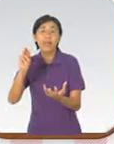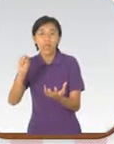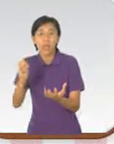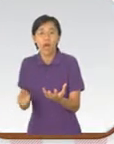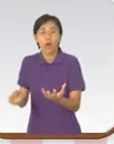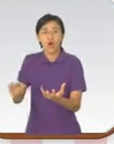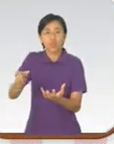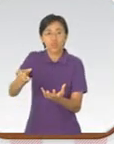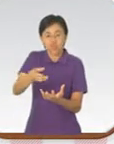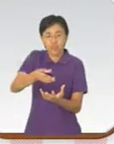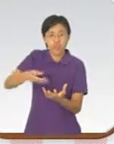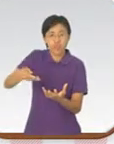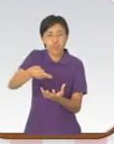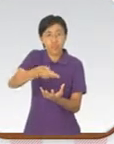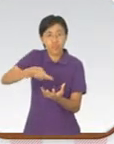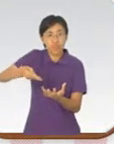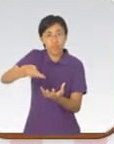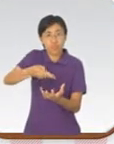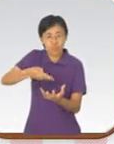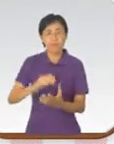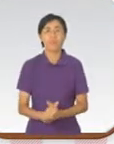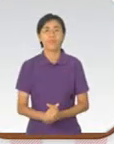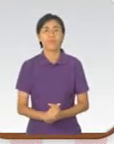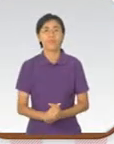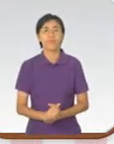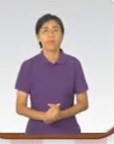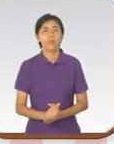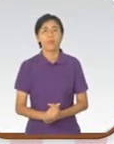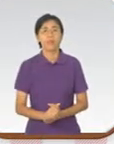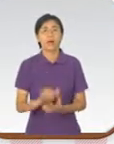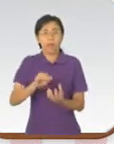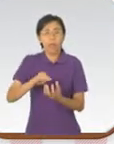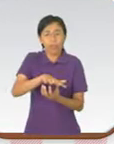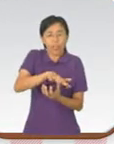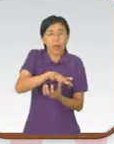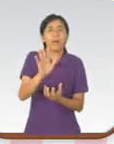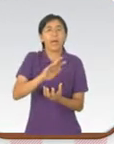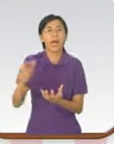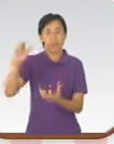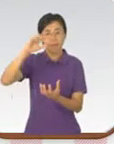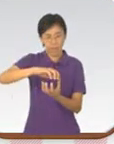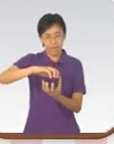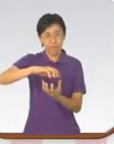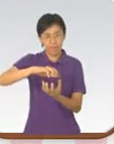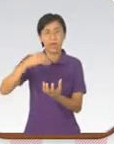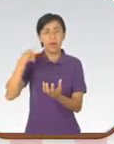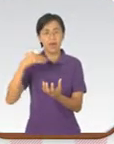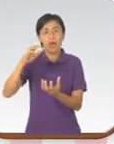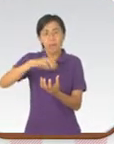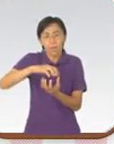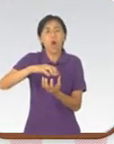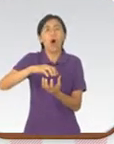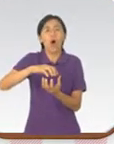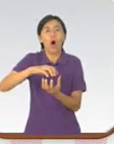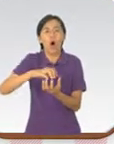เครื่องปั่นของแห้งนะคะถ้าเหลวมากๆใส่ลงไปเนี่ยมันอาจจะกระเด็นออกมาทางฝามันจะมีรูอยู่นิดนึงนะคะจะก็เลยผสมให้มันเข้